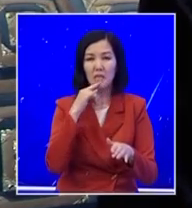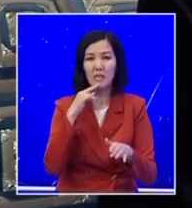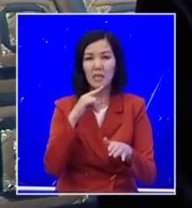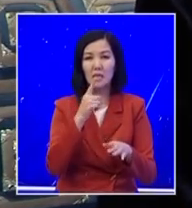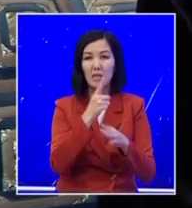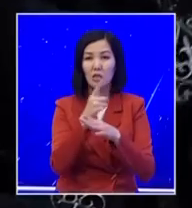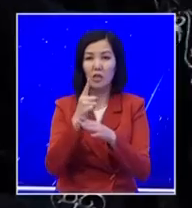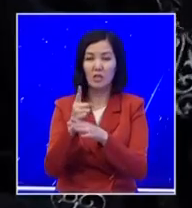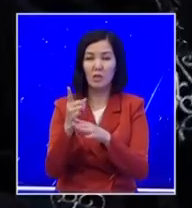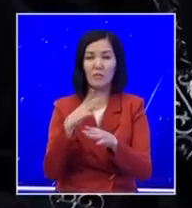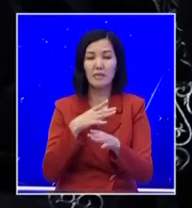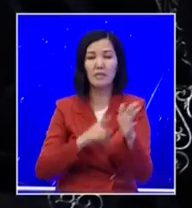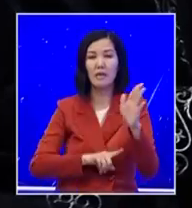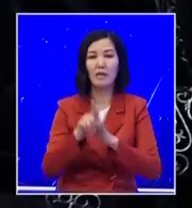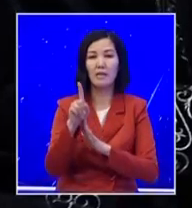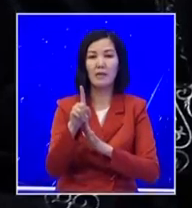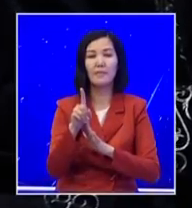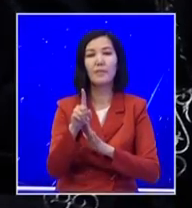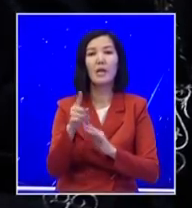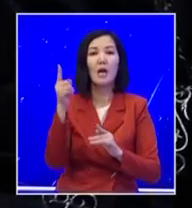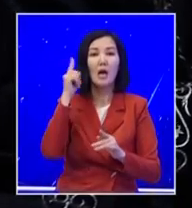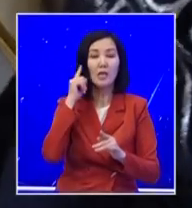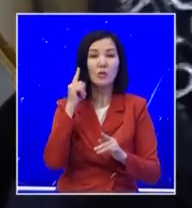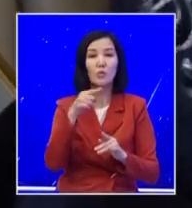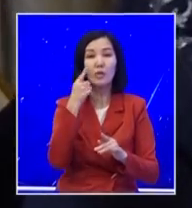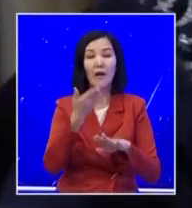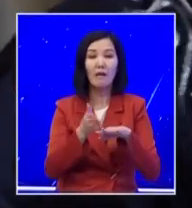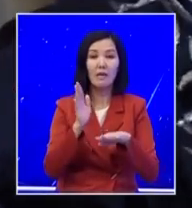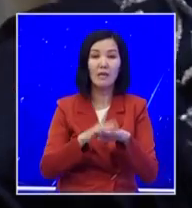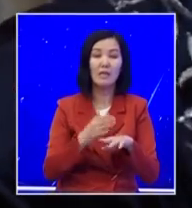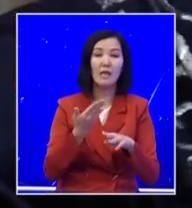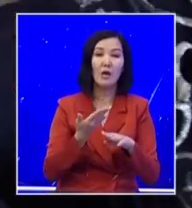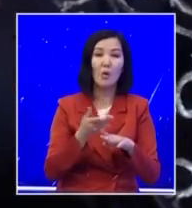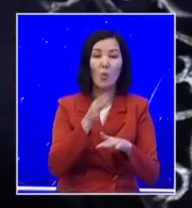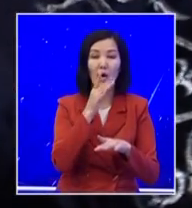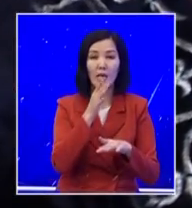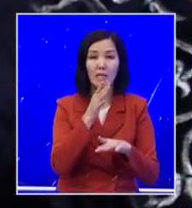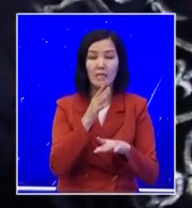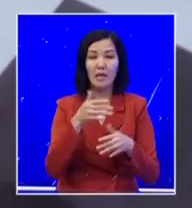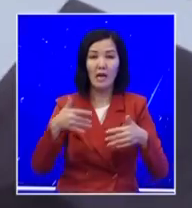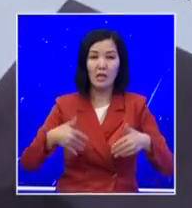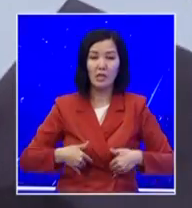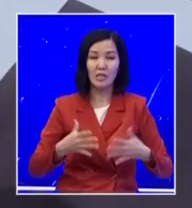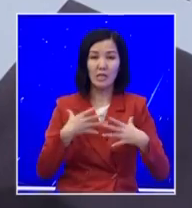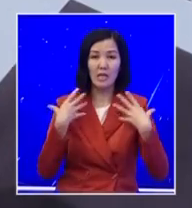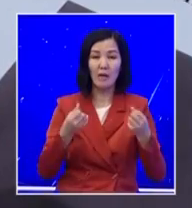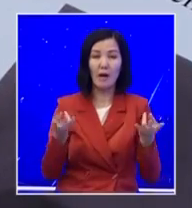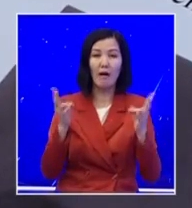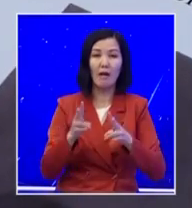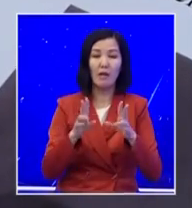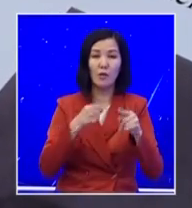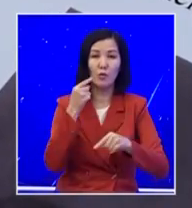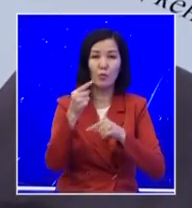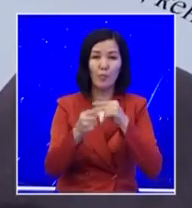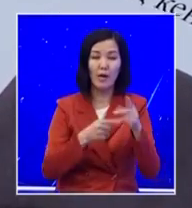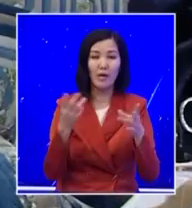чектей бастайды. Иә, айту да есту де қиын. Зұлмат жылдардағы оқиғалар мен ашаршылық нәубетінен аман қалған ұрпақтың естелігі